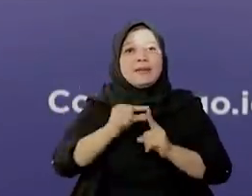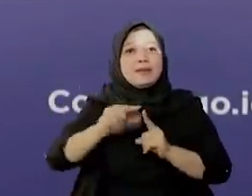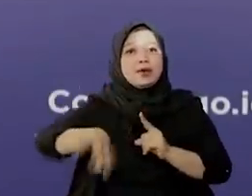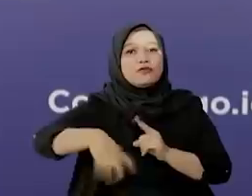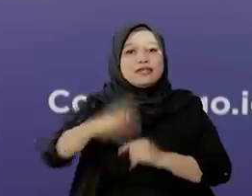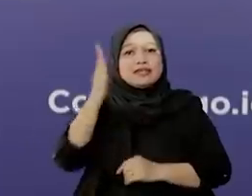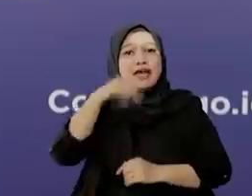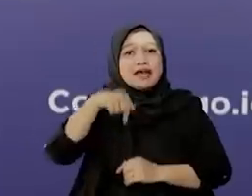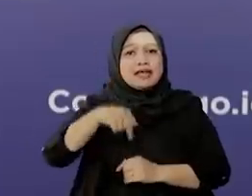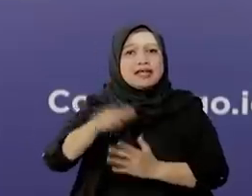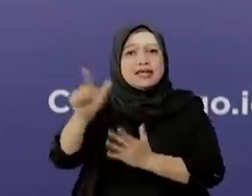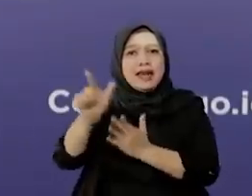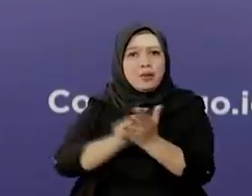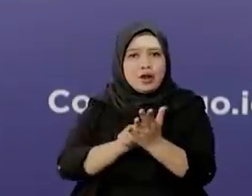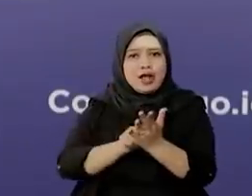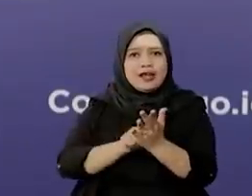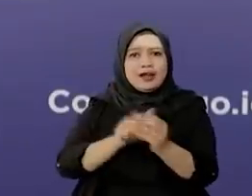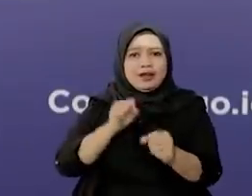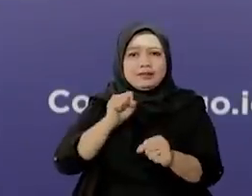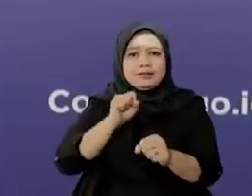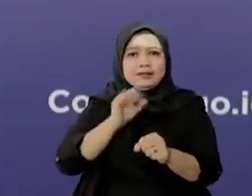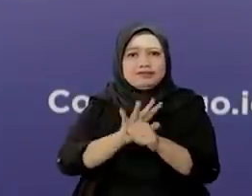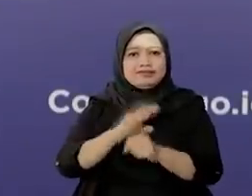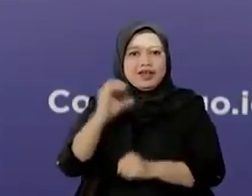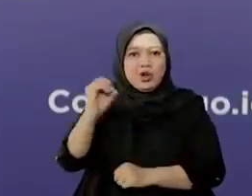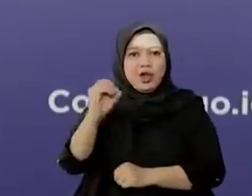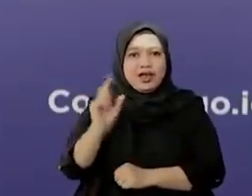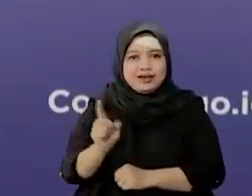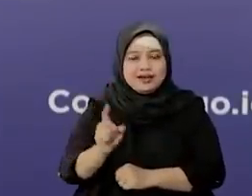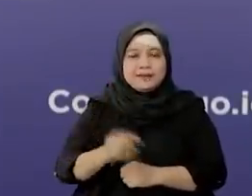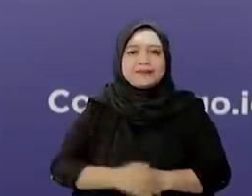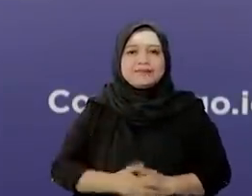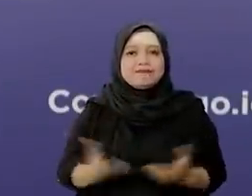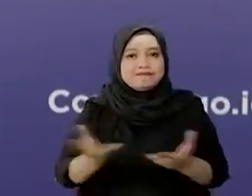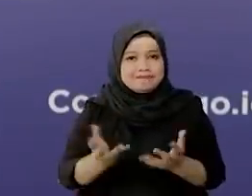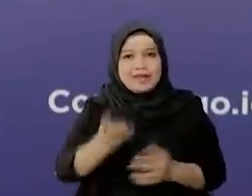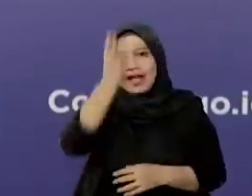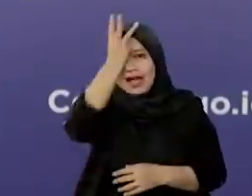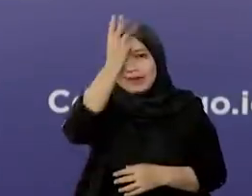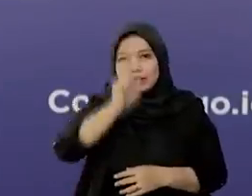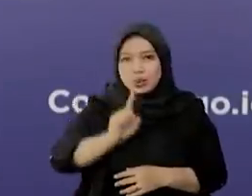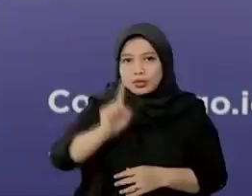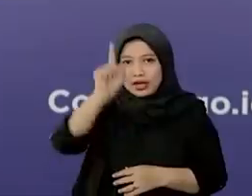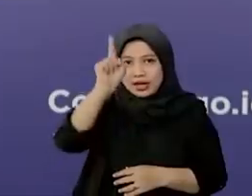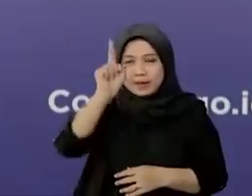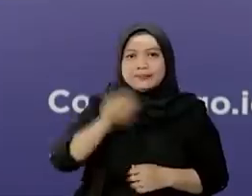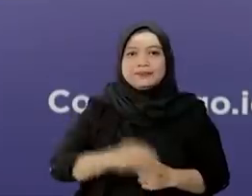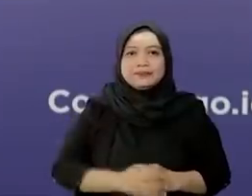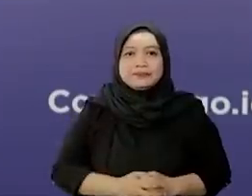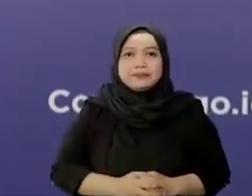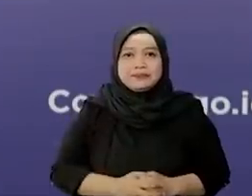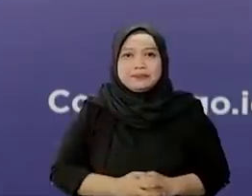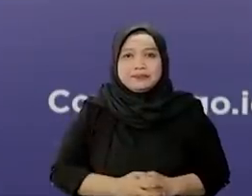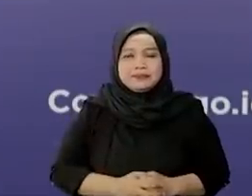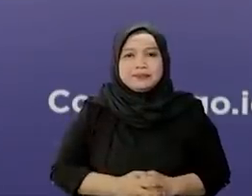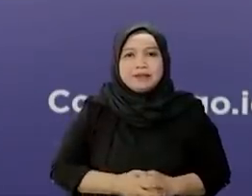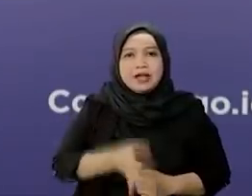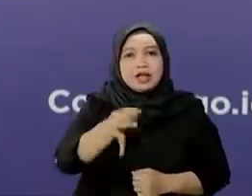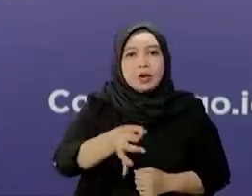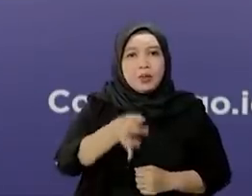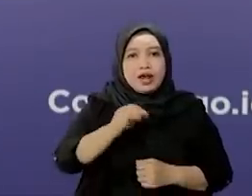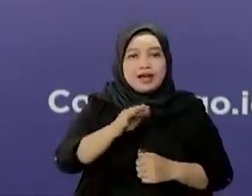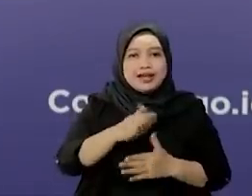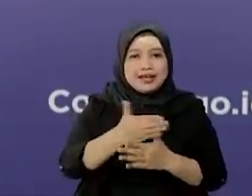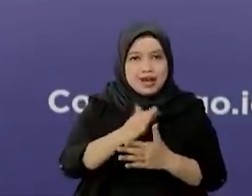hari ini melaporkan tanpa ada penambahan kasus diantaranya adalah Kalimantan Utara Kepulauan Riau